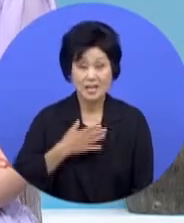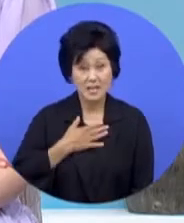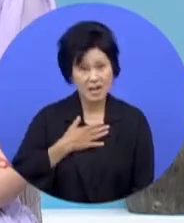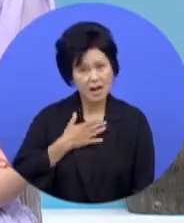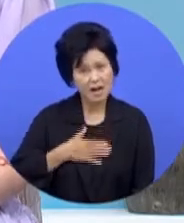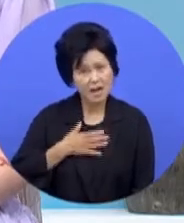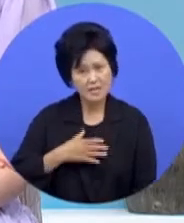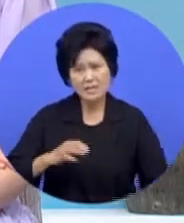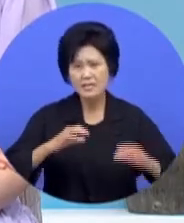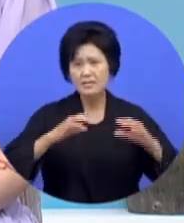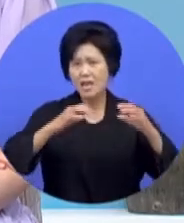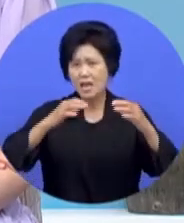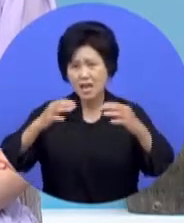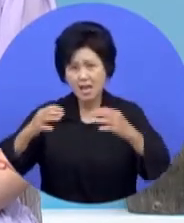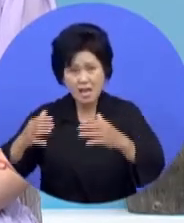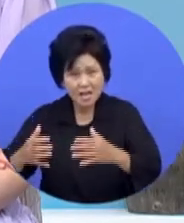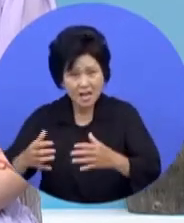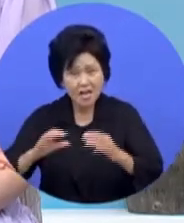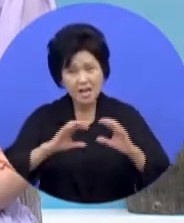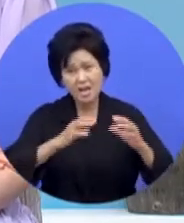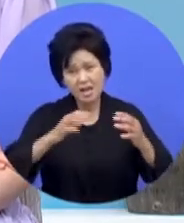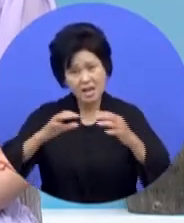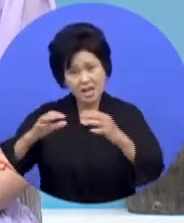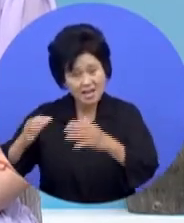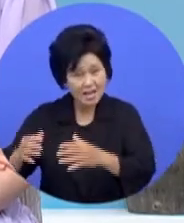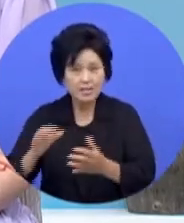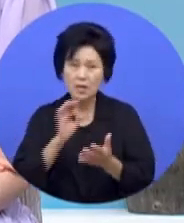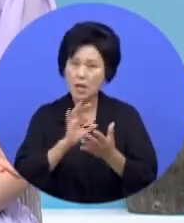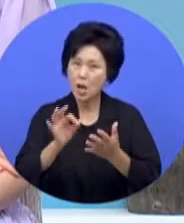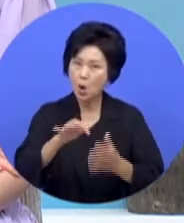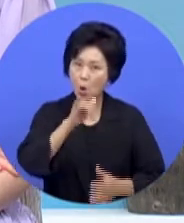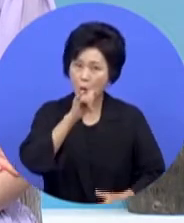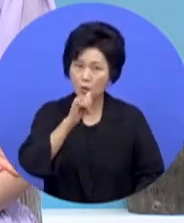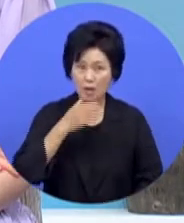전 세계에서들 쓰고 있는 걸로 알고 있거든요. 네, 맞습니다. 네. 좀 설명